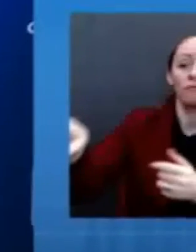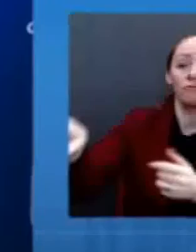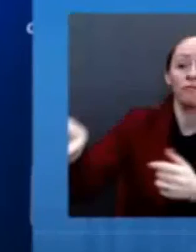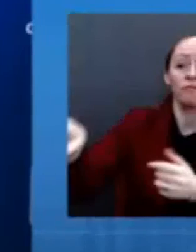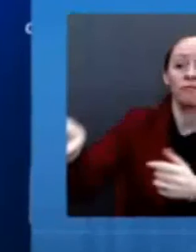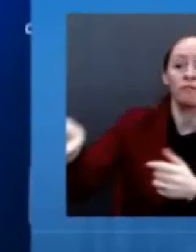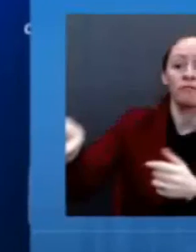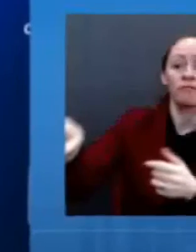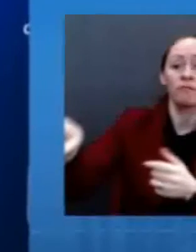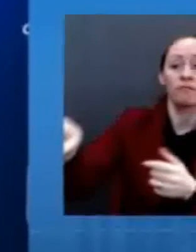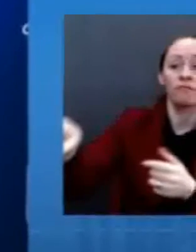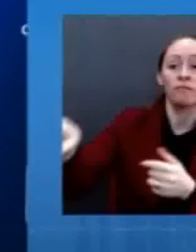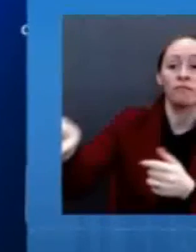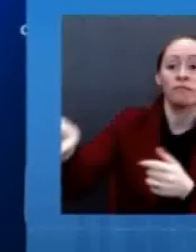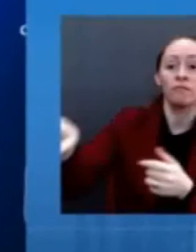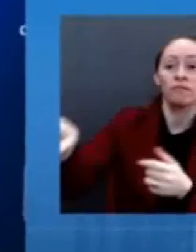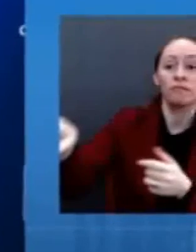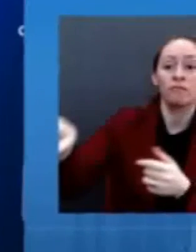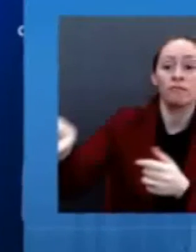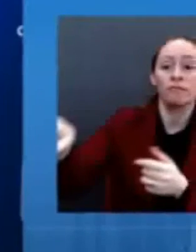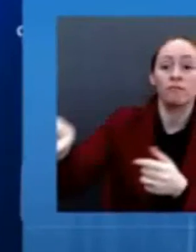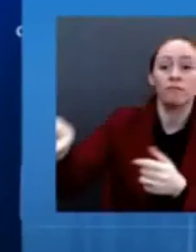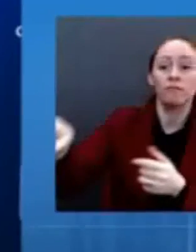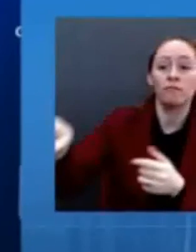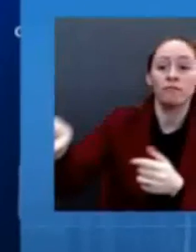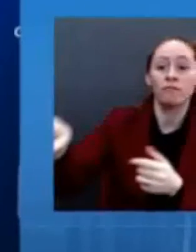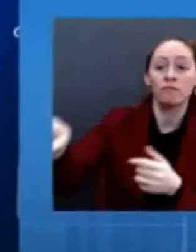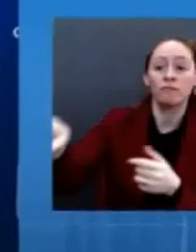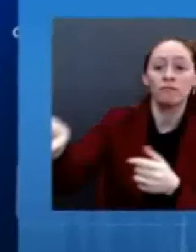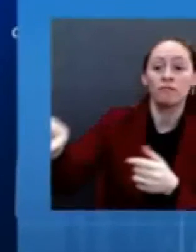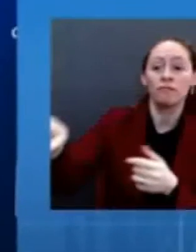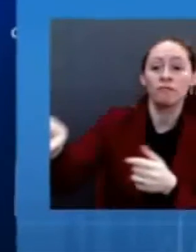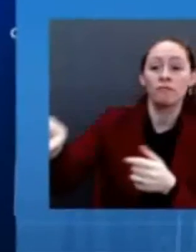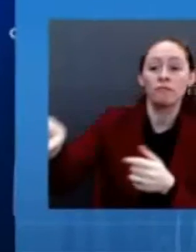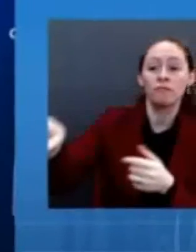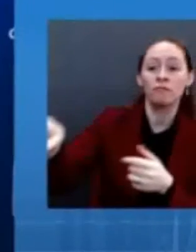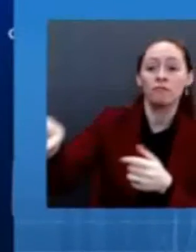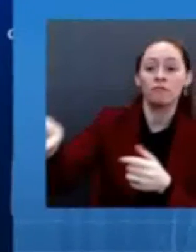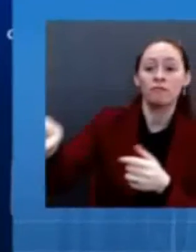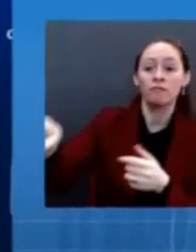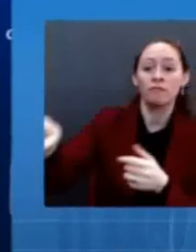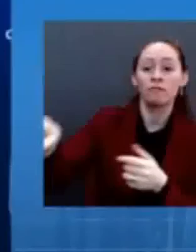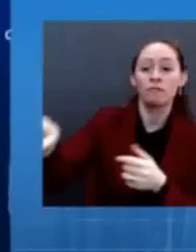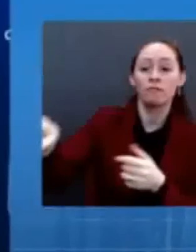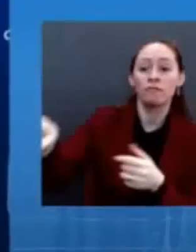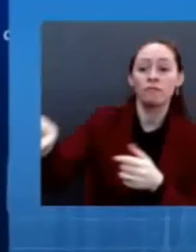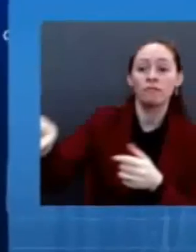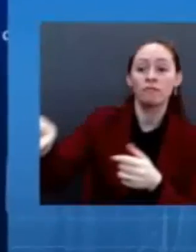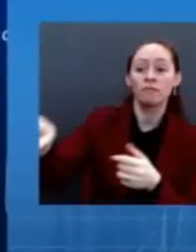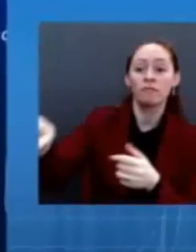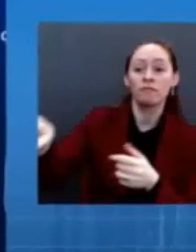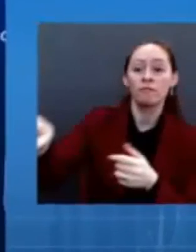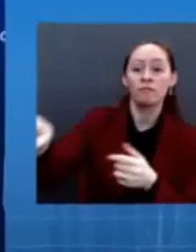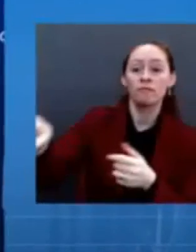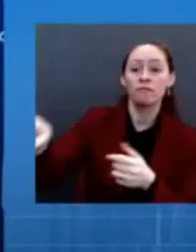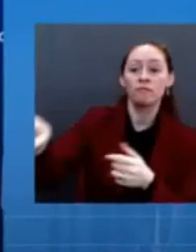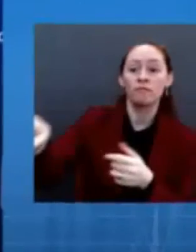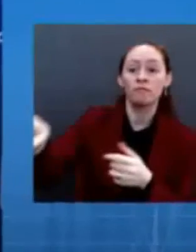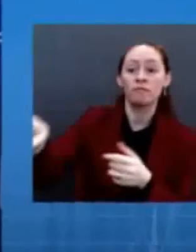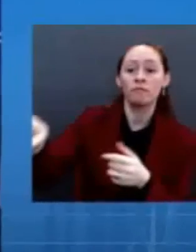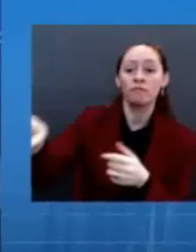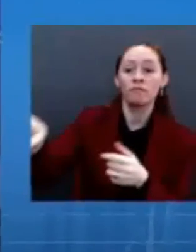백악관 코로나19 대응팀 브리핑에서 현재 7일 평균 1일 신규 확진자는 49만 1,700여 건으로 전주